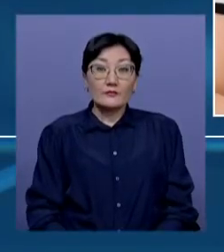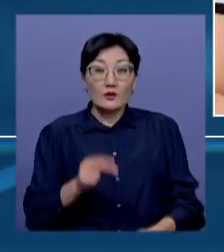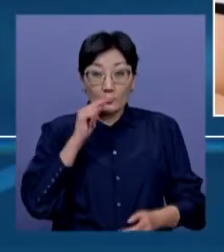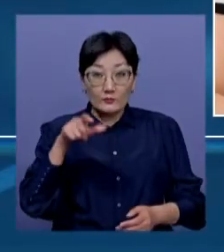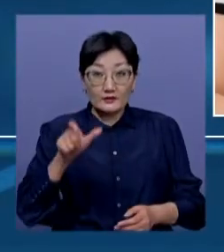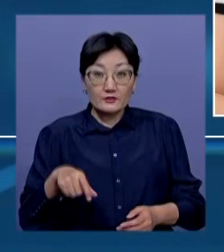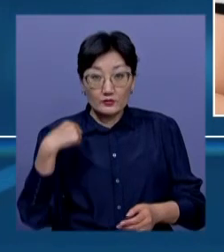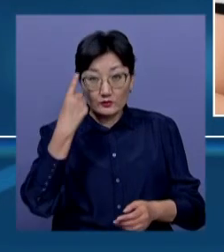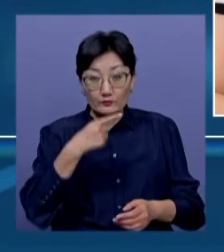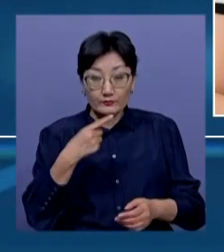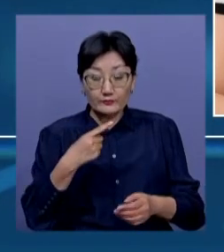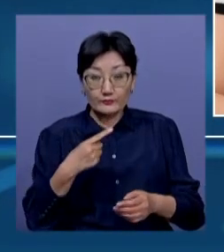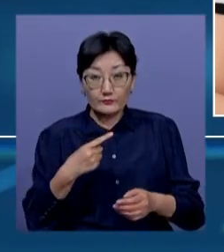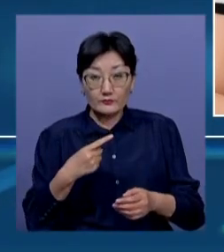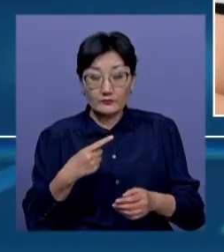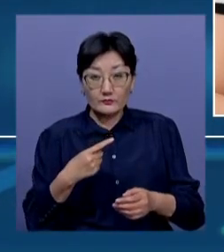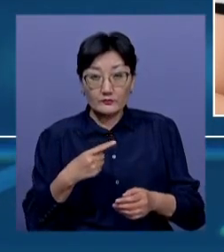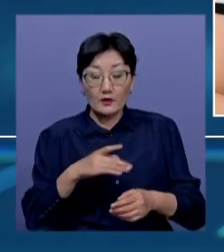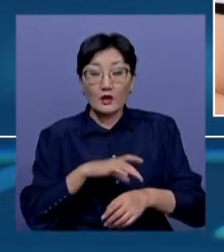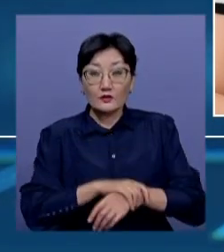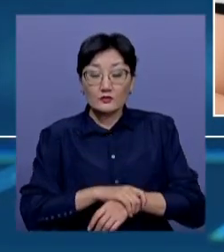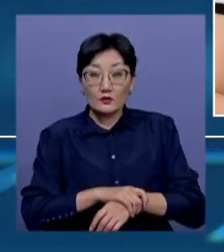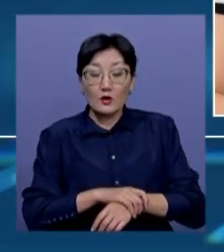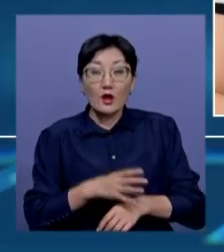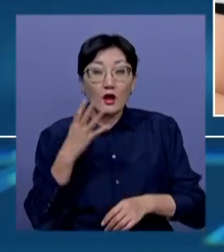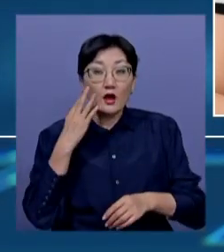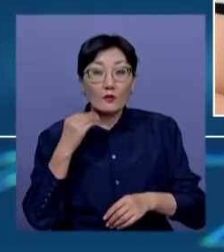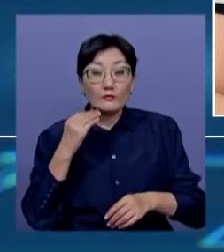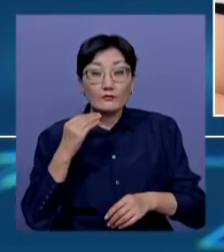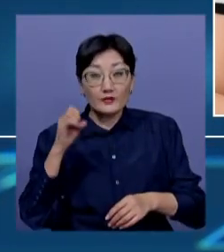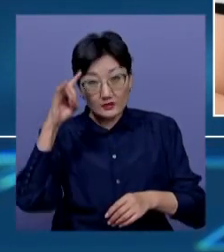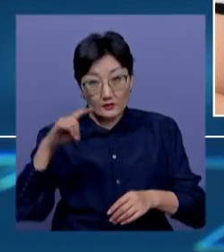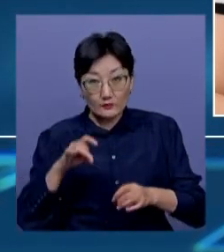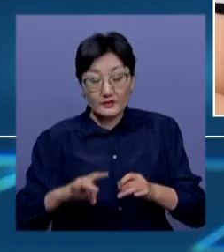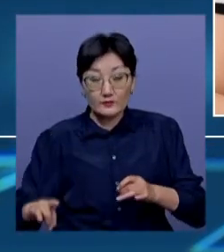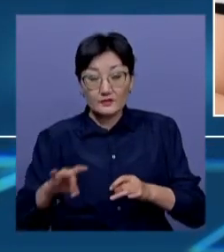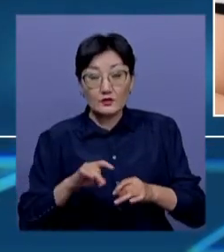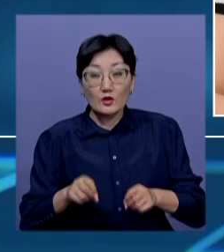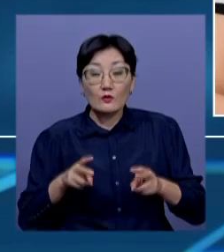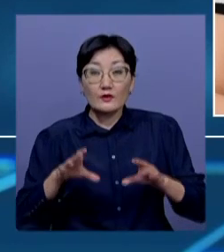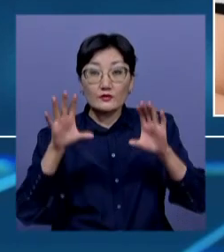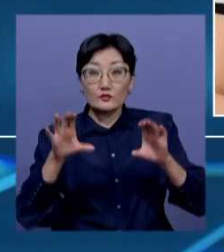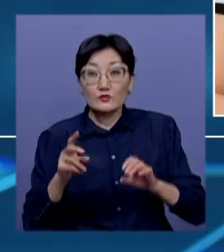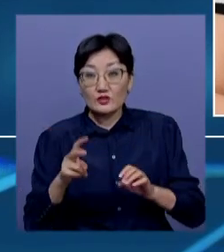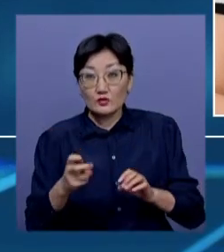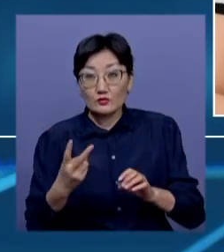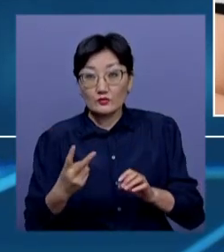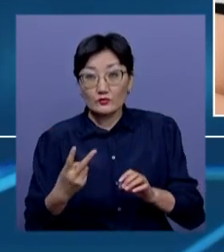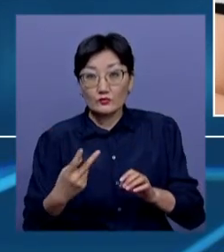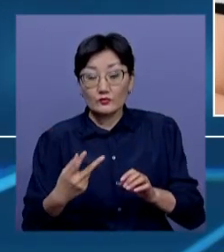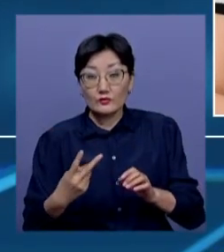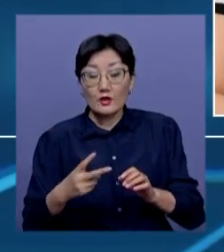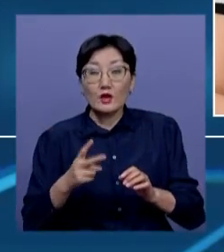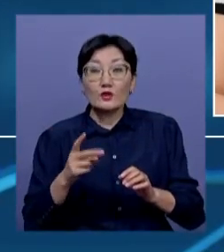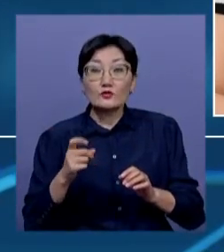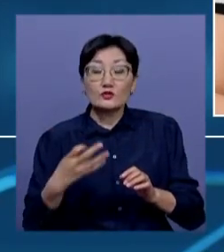Күдіктінің жеке тұлғасы анықталды. Ол бұрын Қазақстан Республикасы қылмыстық кодексінің 200-ші және